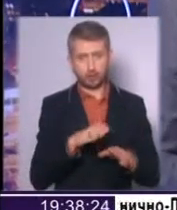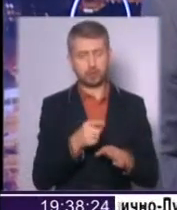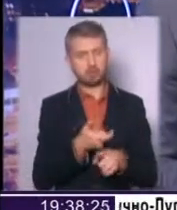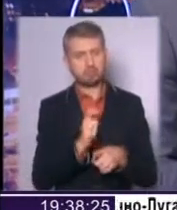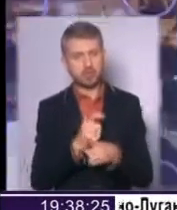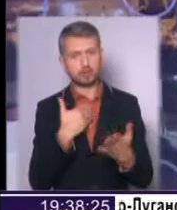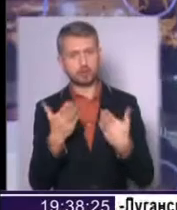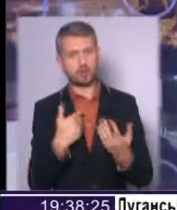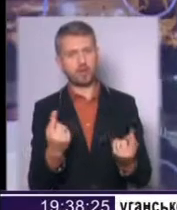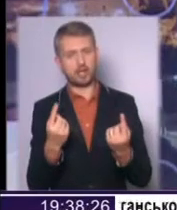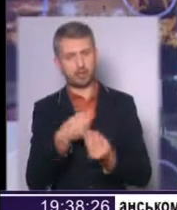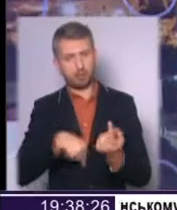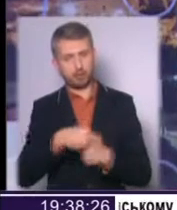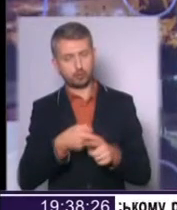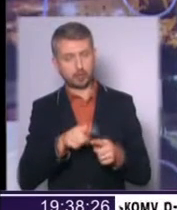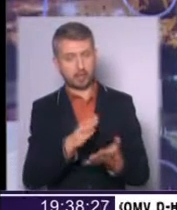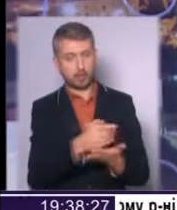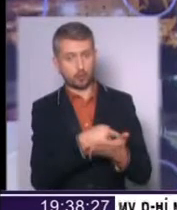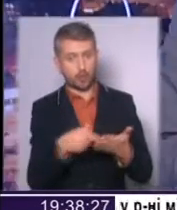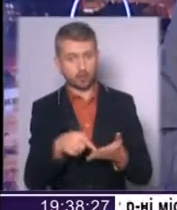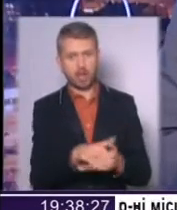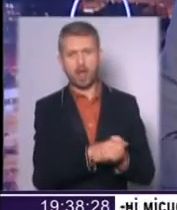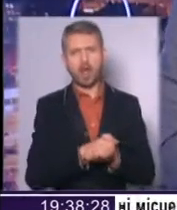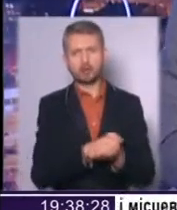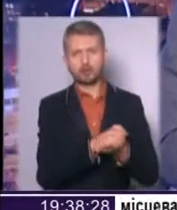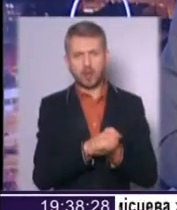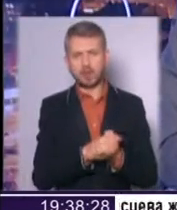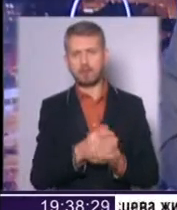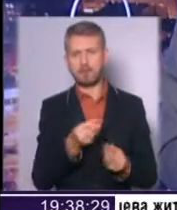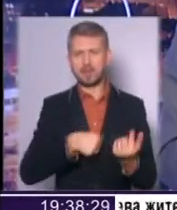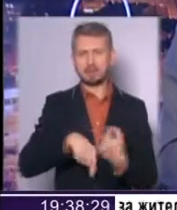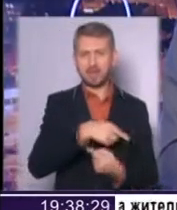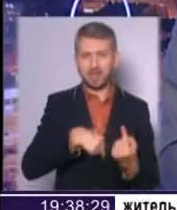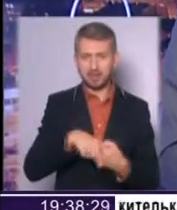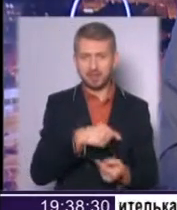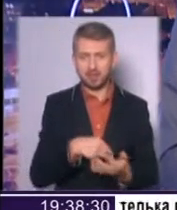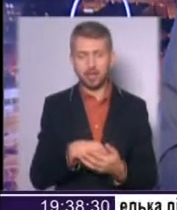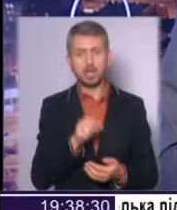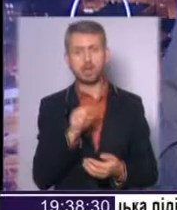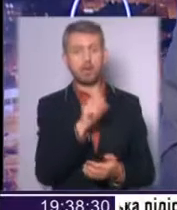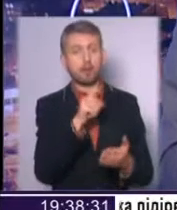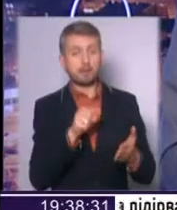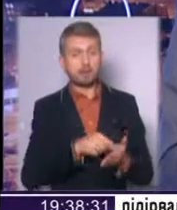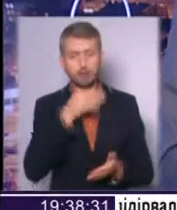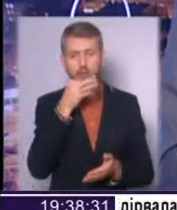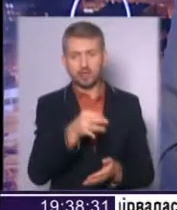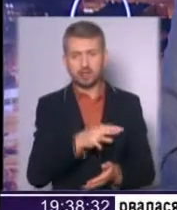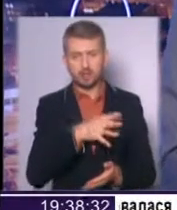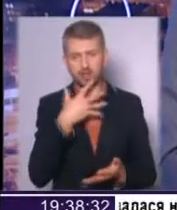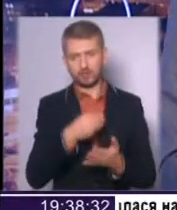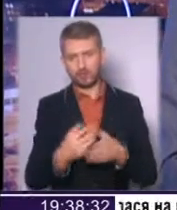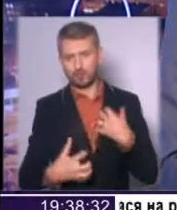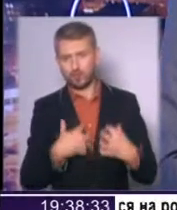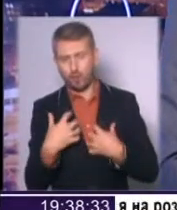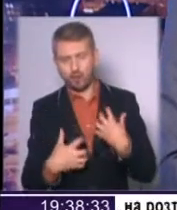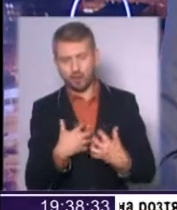другу категорію, тобто так збільшують, верніше зменшують об'єм тих коштів. Там так, то таким